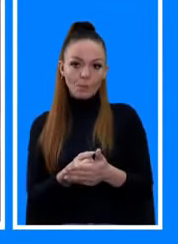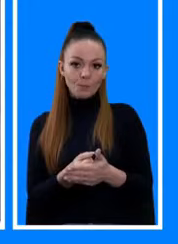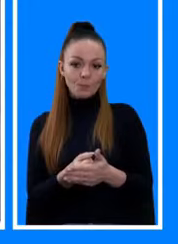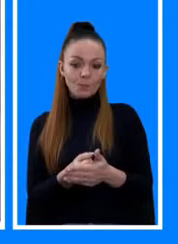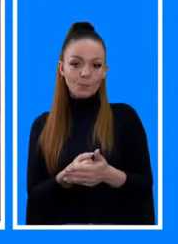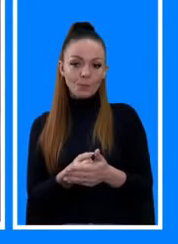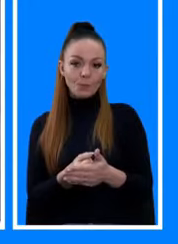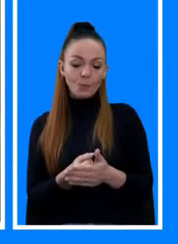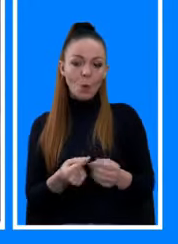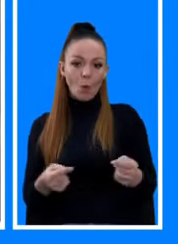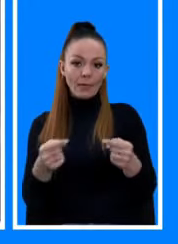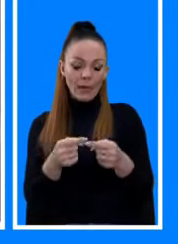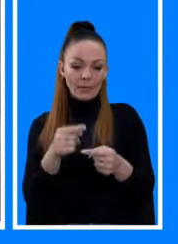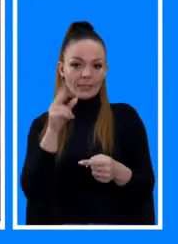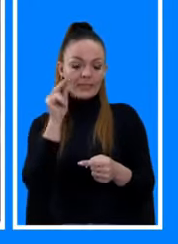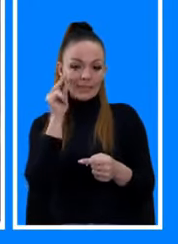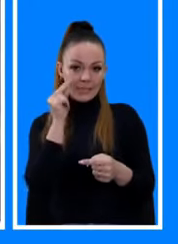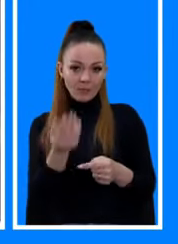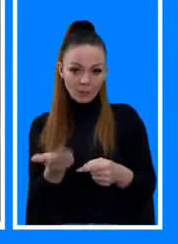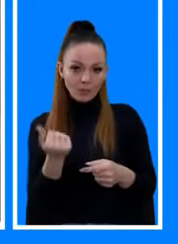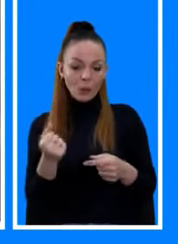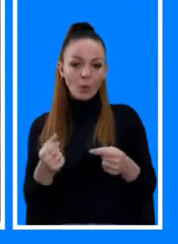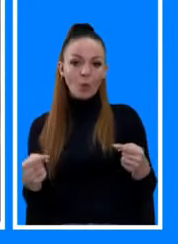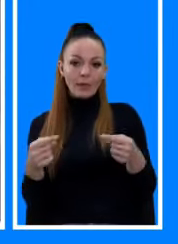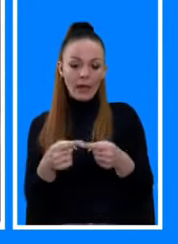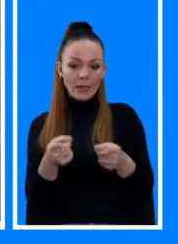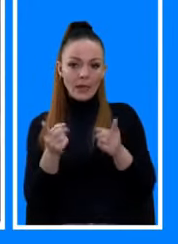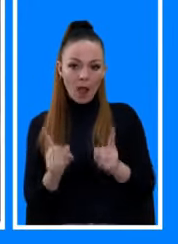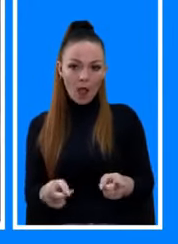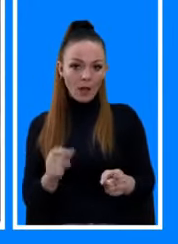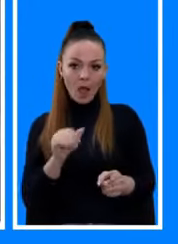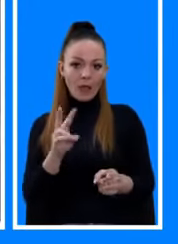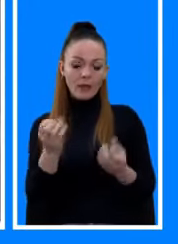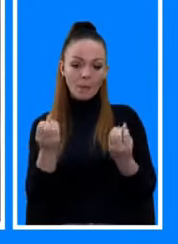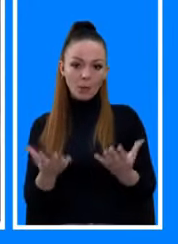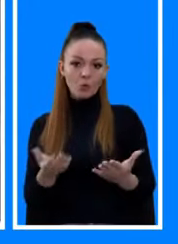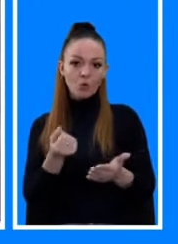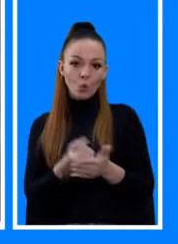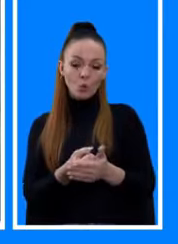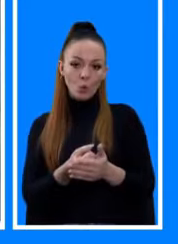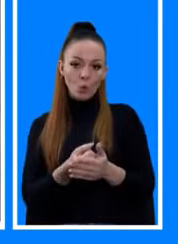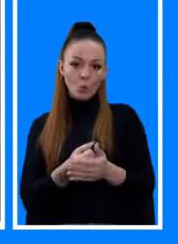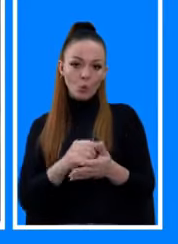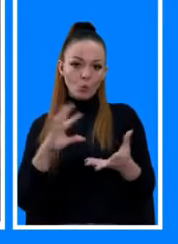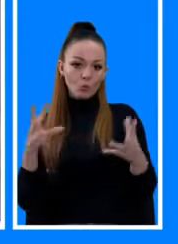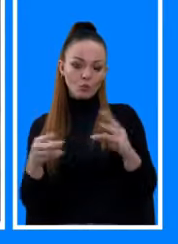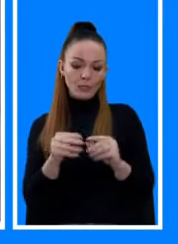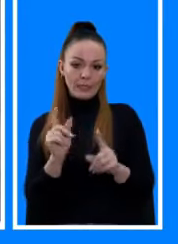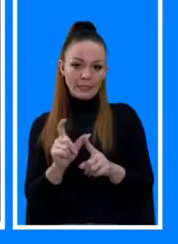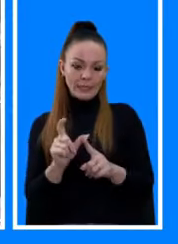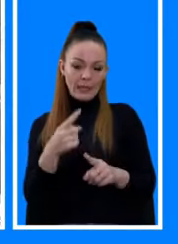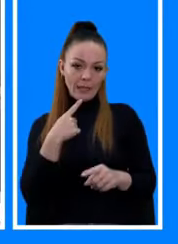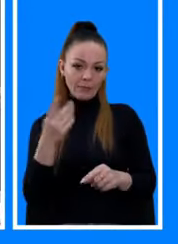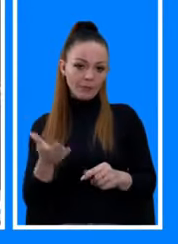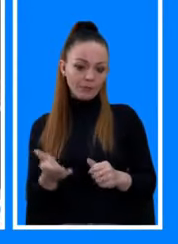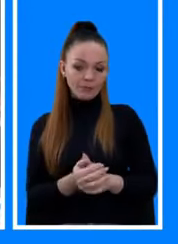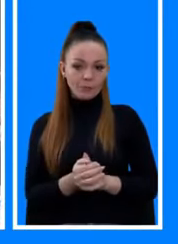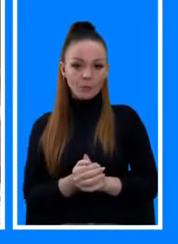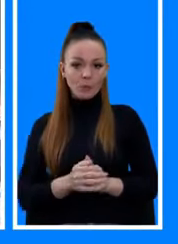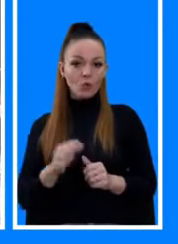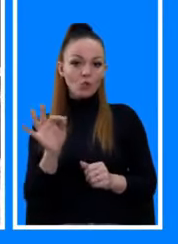повертаюсь до конкретних цифр, до конкретних реалів, а не просто до гучних слів. Щодо